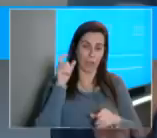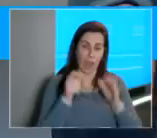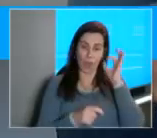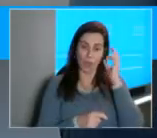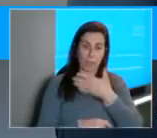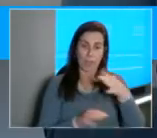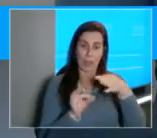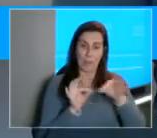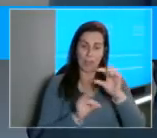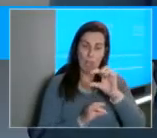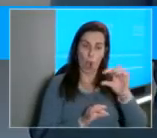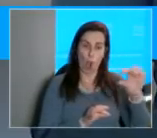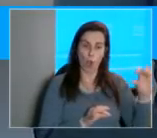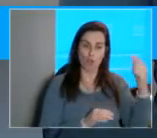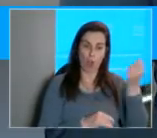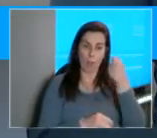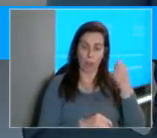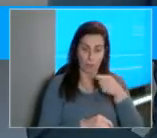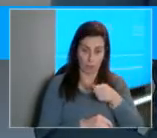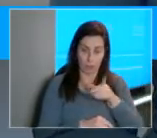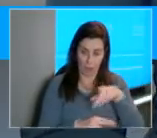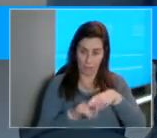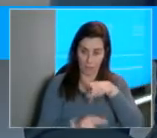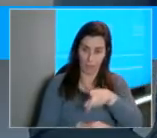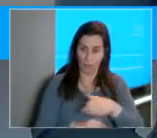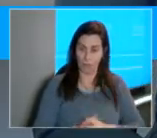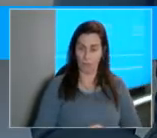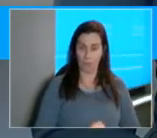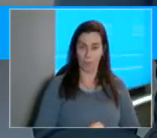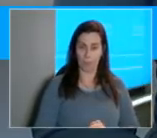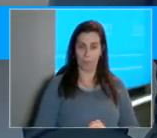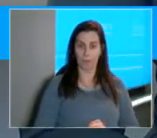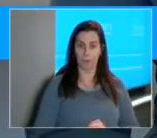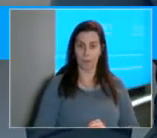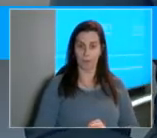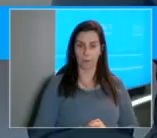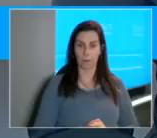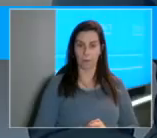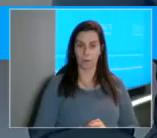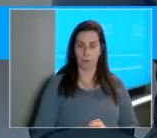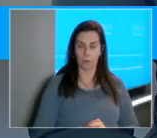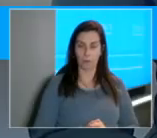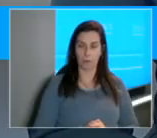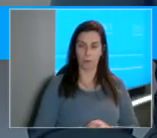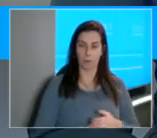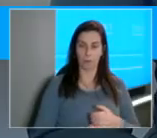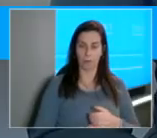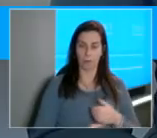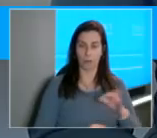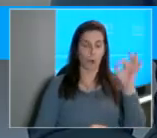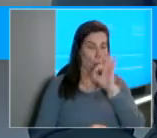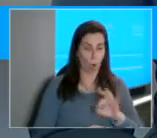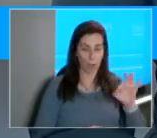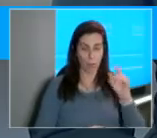את הנרות כזה לפני כניסת השבת? שוב, אולי גם זה עוד... לא... אני אומר עוד פעם, כל